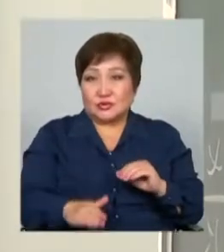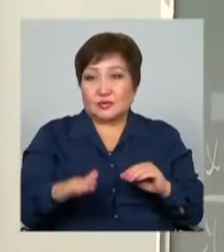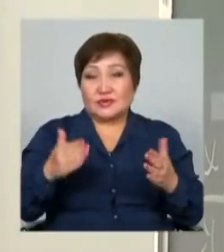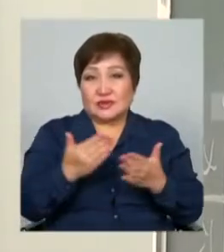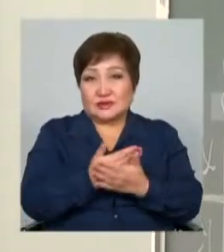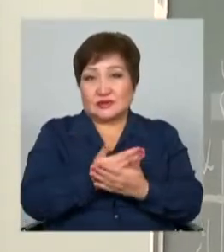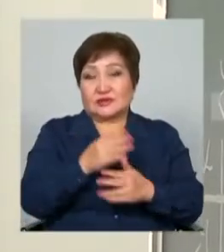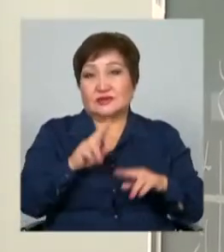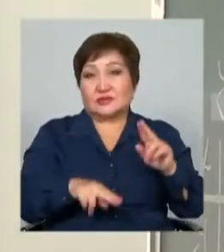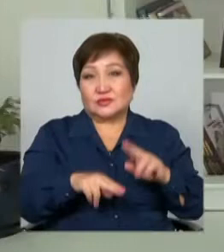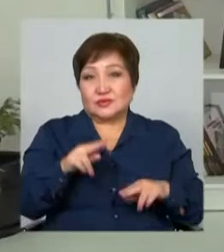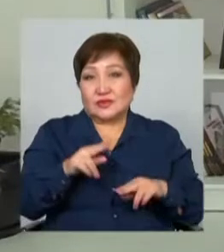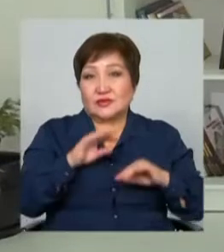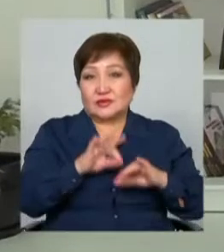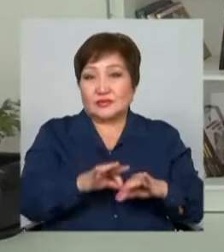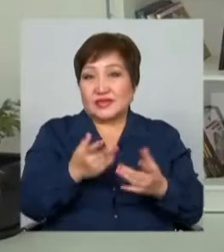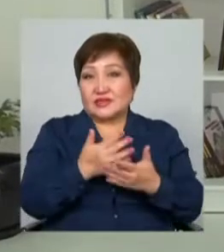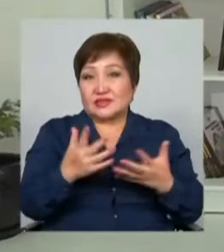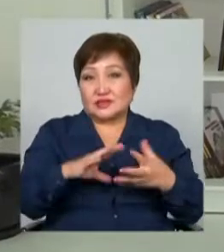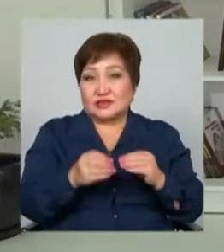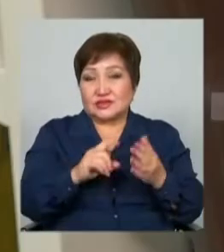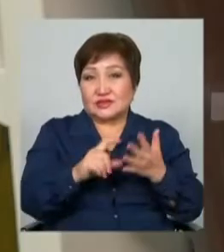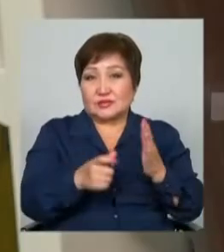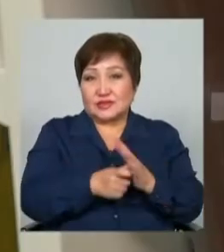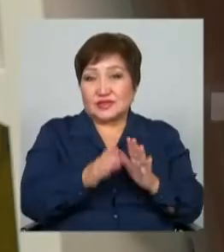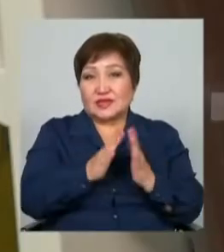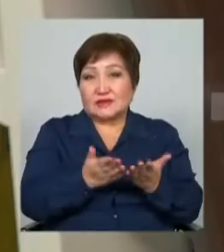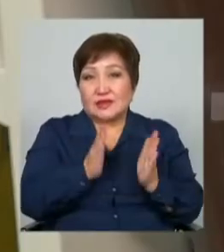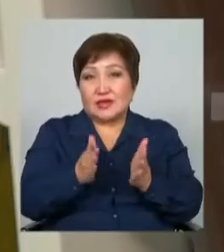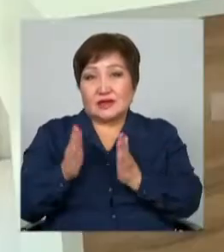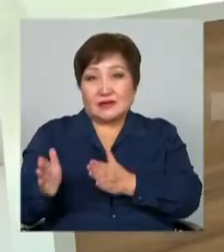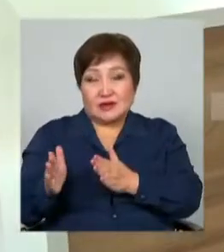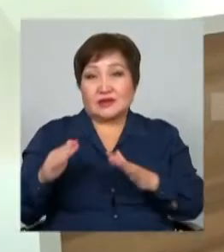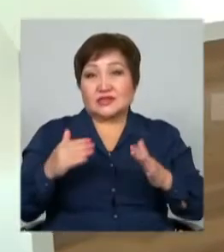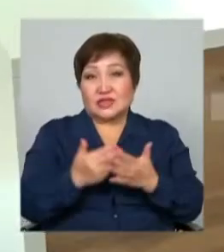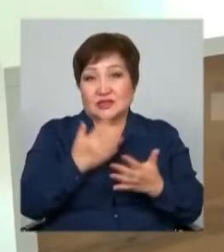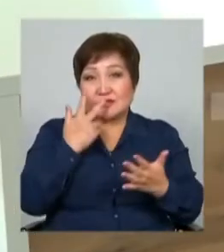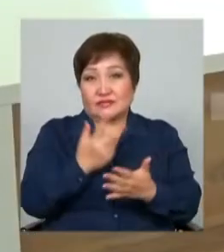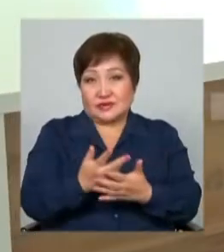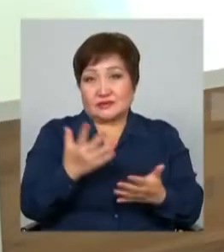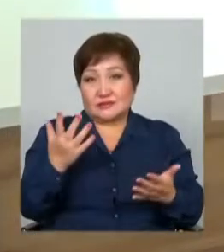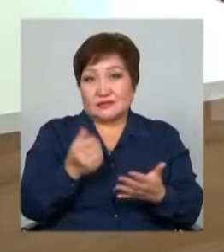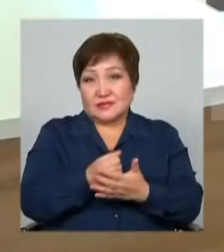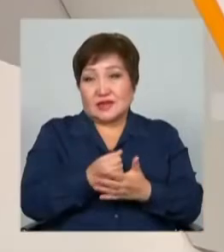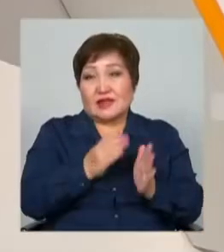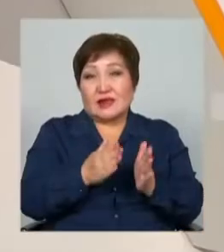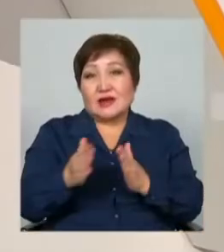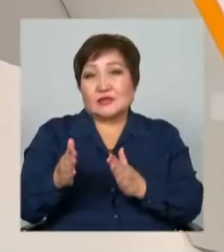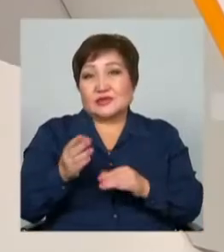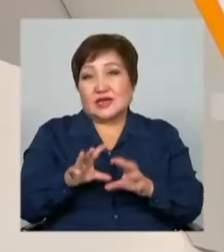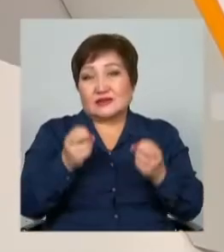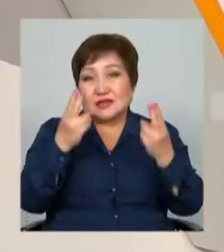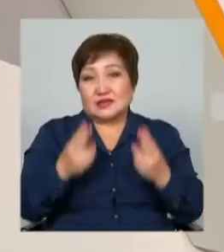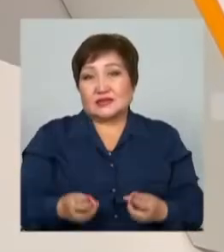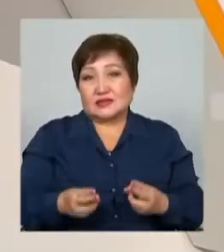жұмсалған. Нәтижесінде бірнеше сынып пен дәліз, сондай-ақ кітапхана жаңа келебетке ие болып, IT саласын дамытуға бағытталған арнайы